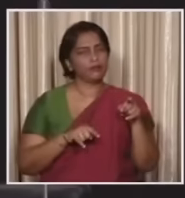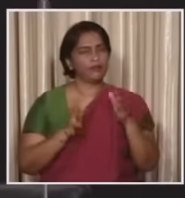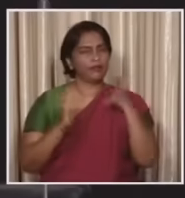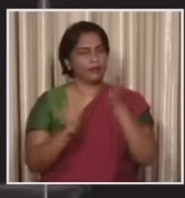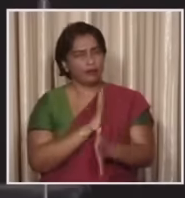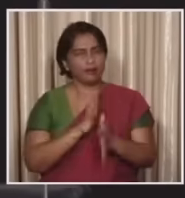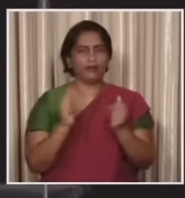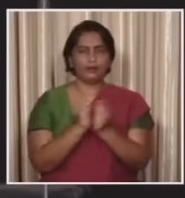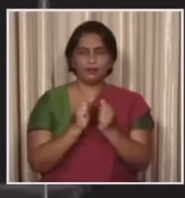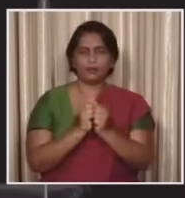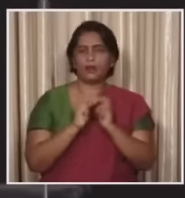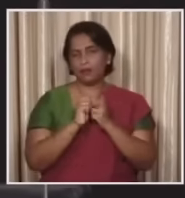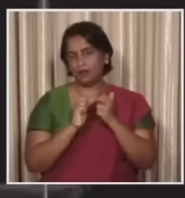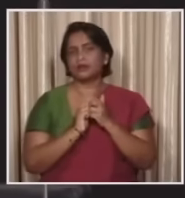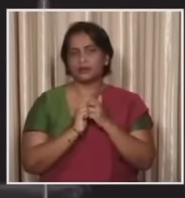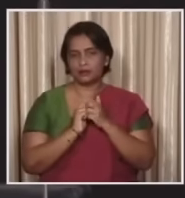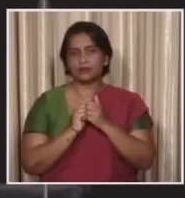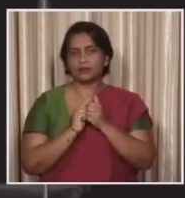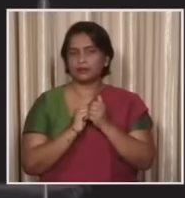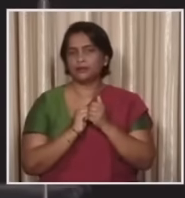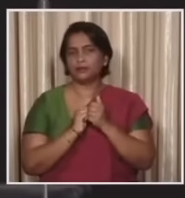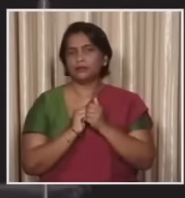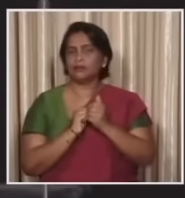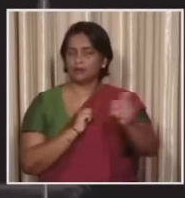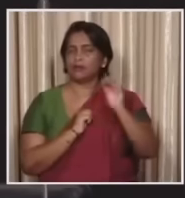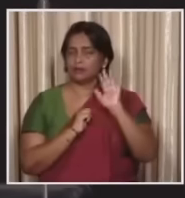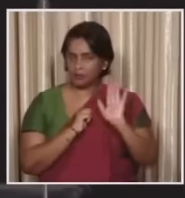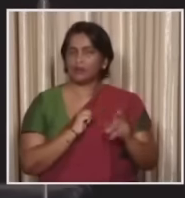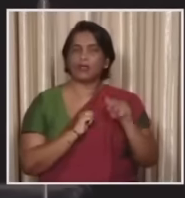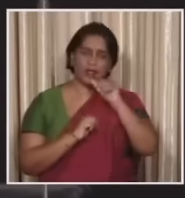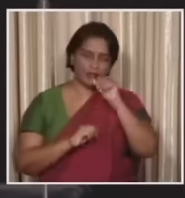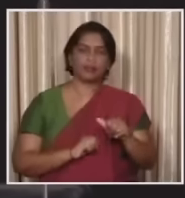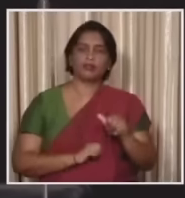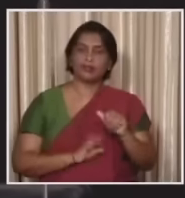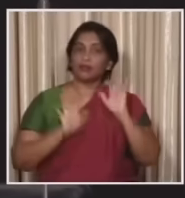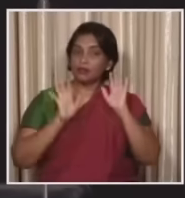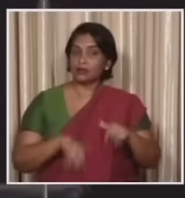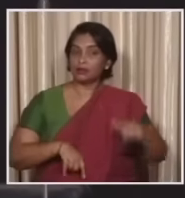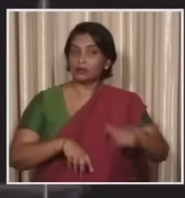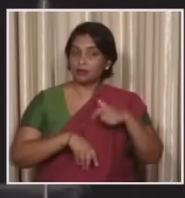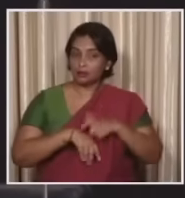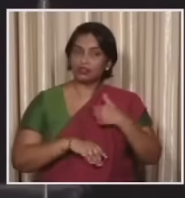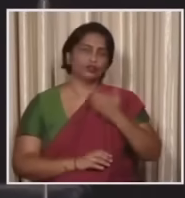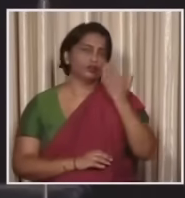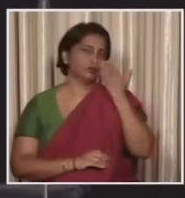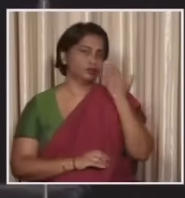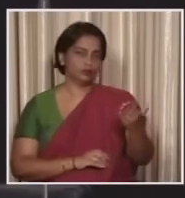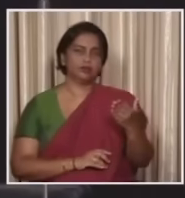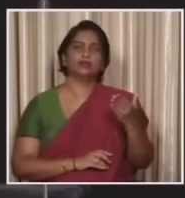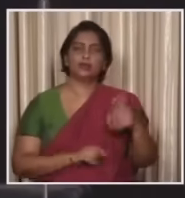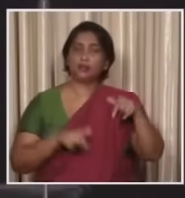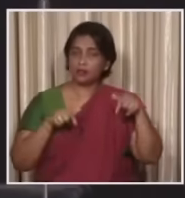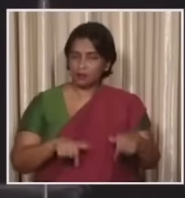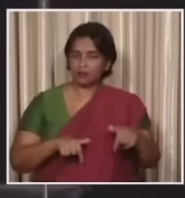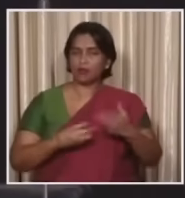අකටයුතුකම් නැත්නම් අගතියට මේ රට යම් කිසි දේවල් තැන්වලදී පත් වෙලා තියෙන එක ඇත්ත. හැබැයි මේ වෙලාවේදී අපිට පේනවා දැන් මේක